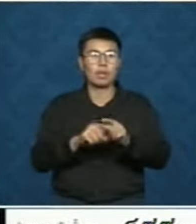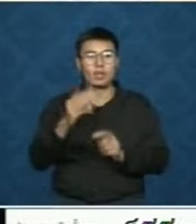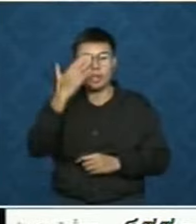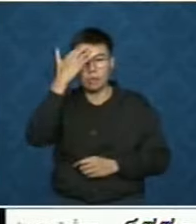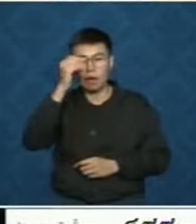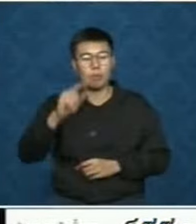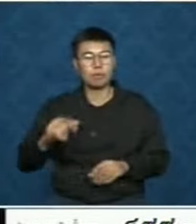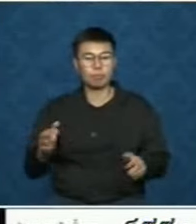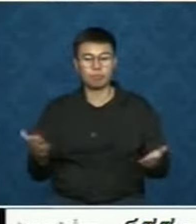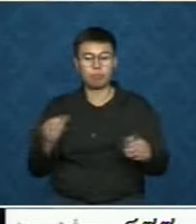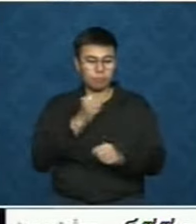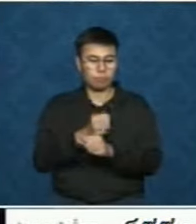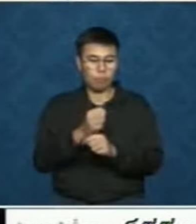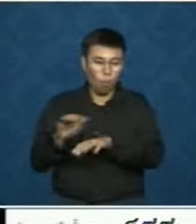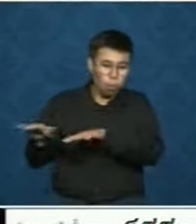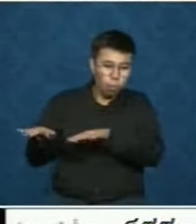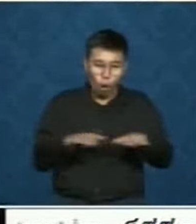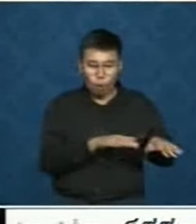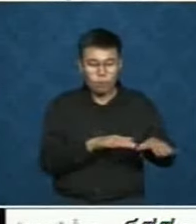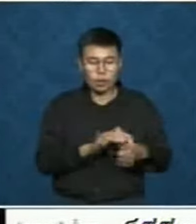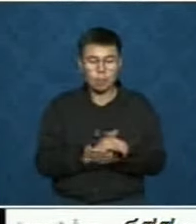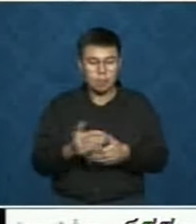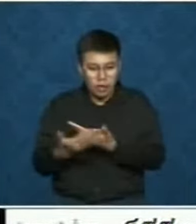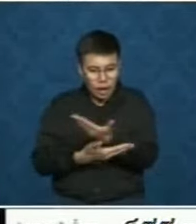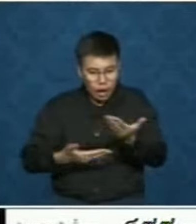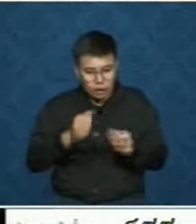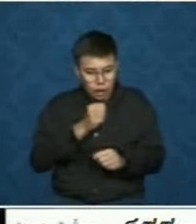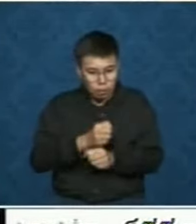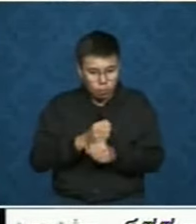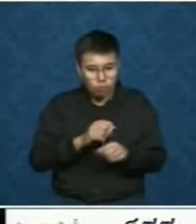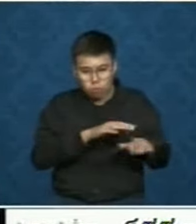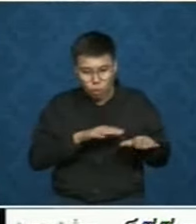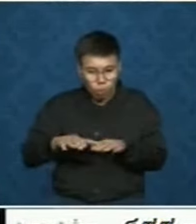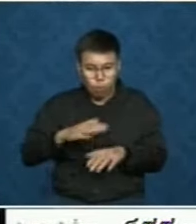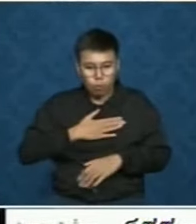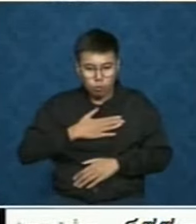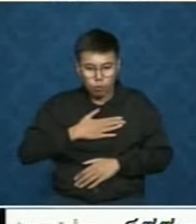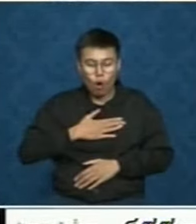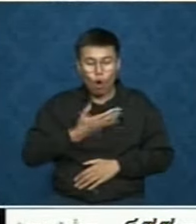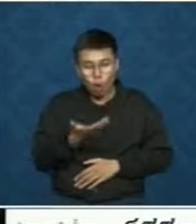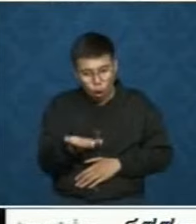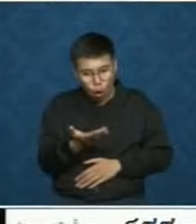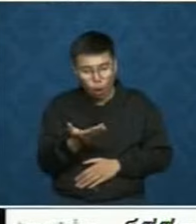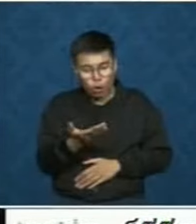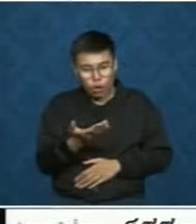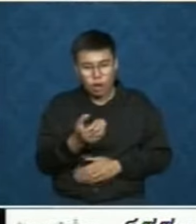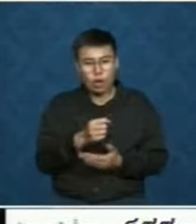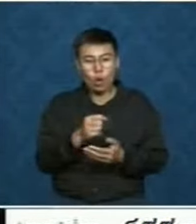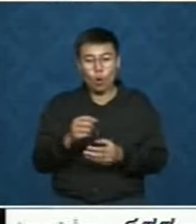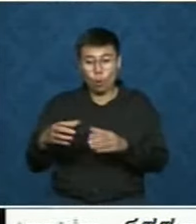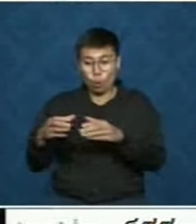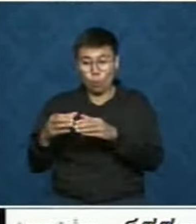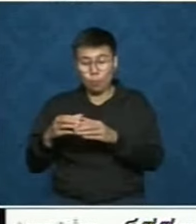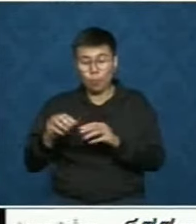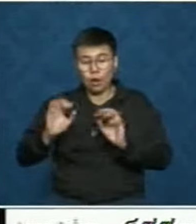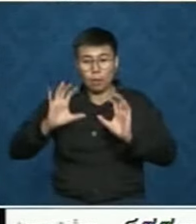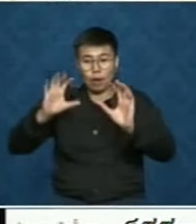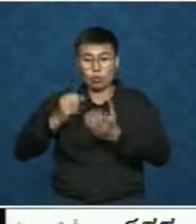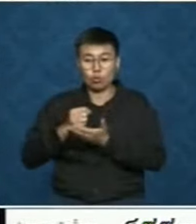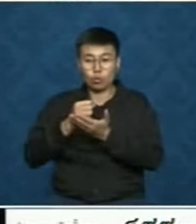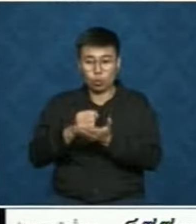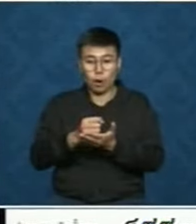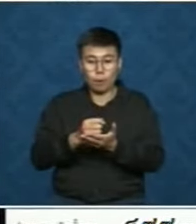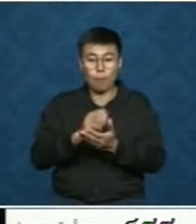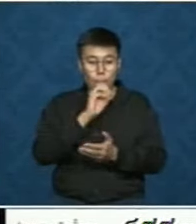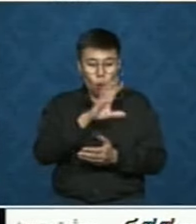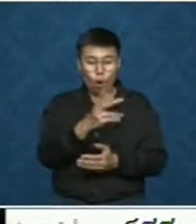เข้ามาพร้อมกันทีเดียวเพื่อพิจารณาพิจารณาไปพร้อมกันผมต้องขอขอความกรุณาครับวิปรัฐบาลครับช่วยประสานครมแล้วก็ให้เรื่อง